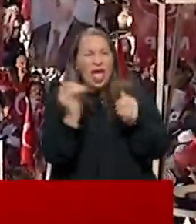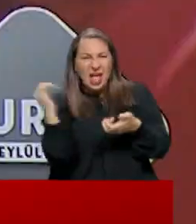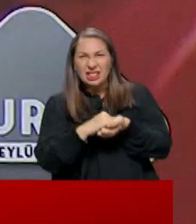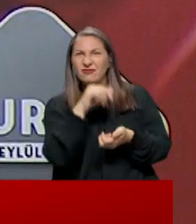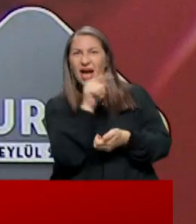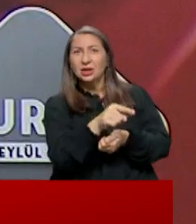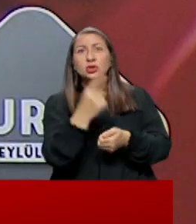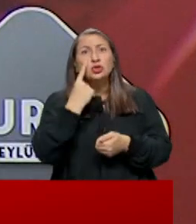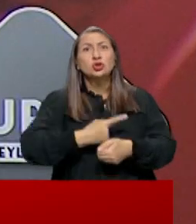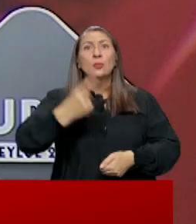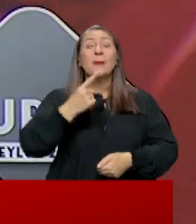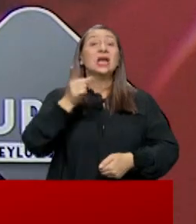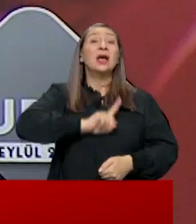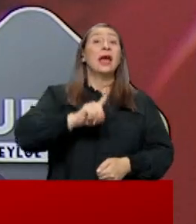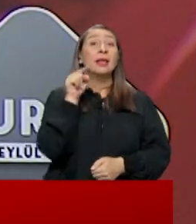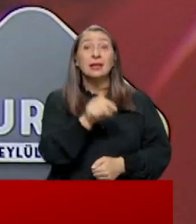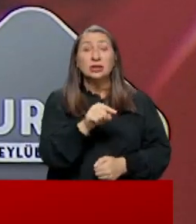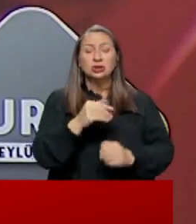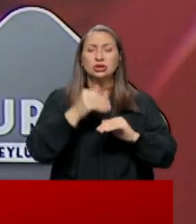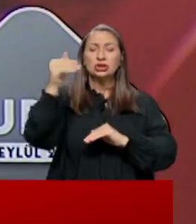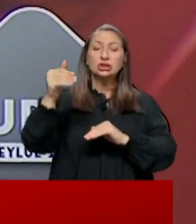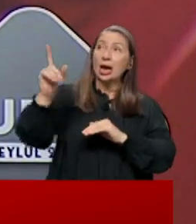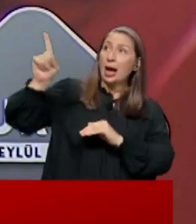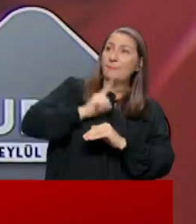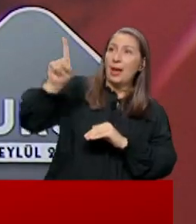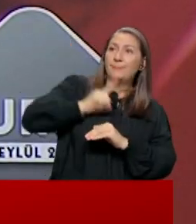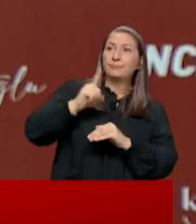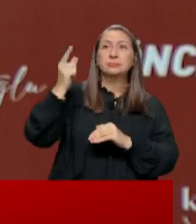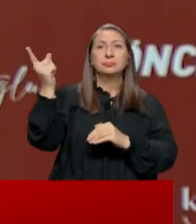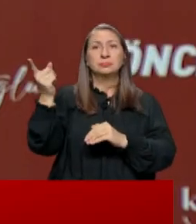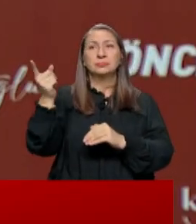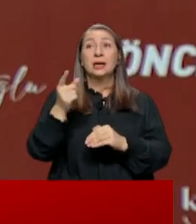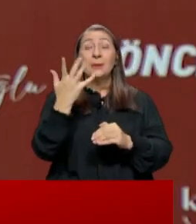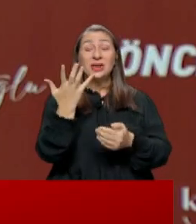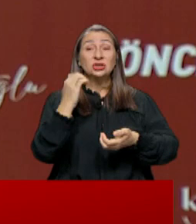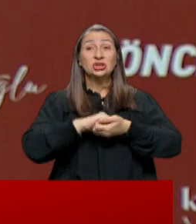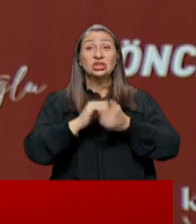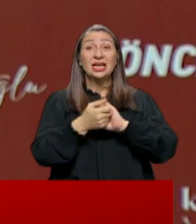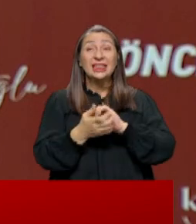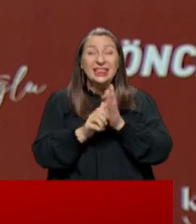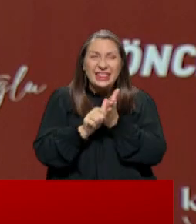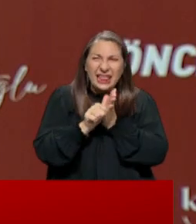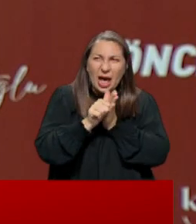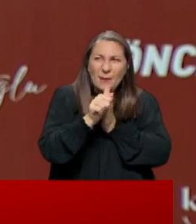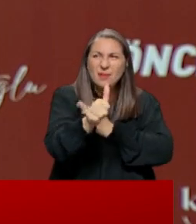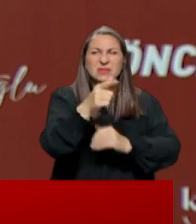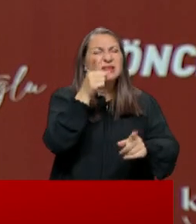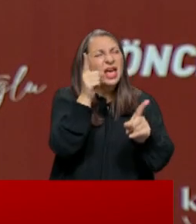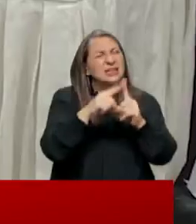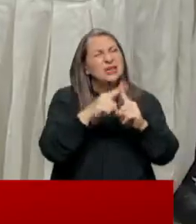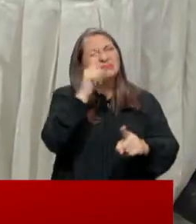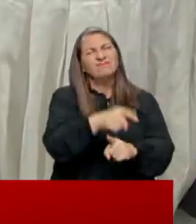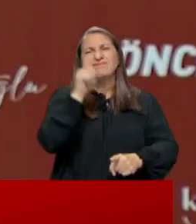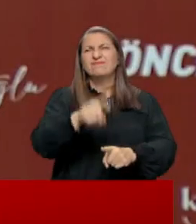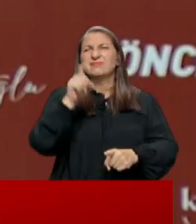ittifakının Cumhurbaşkanı adayını dış güçler belirleyecektir. Beşli çetelerin tamamının burnundan fitil fitil